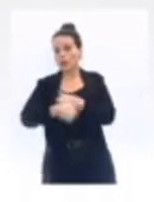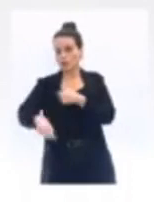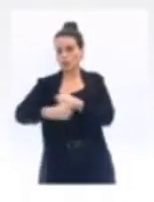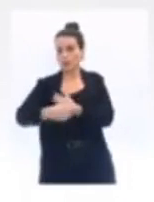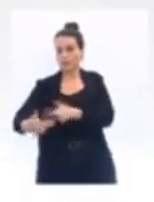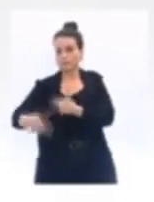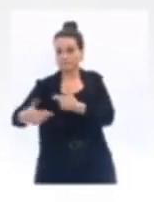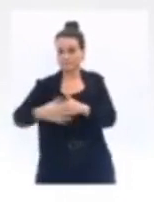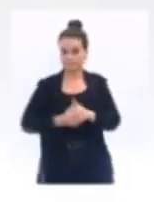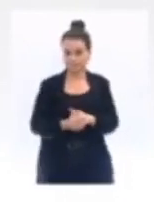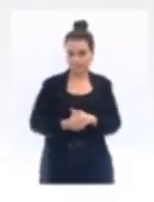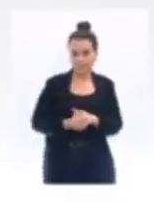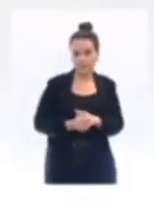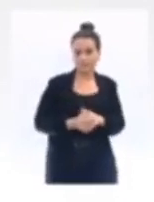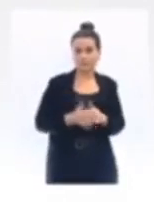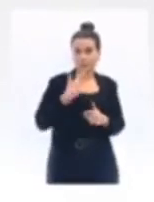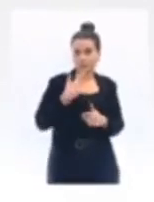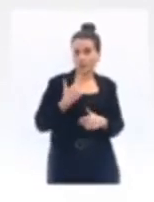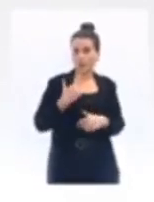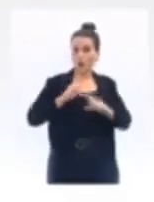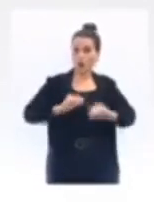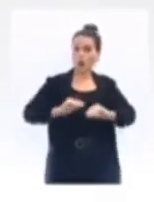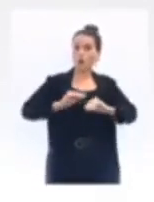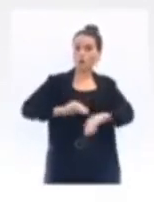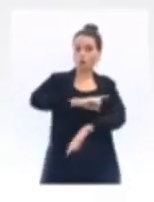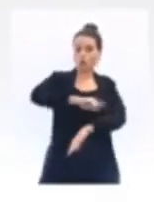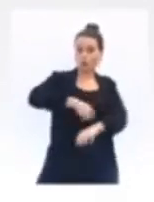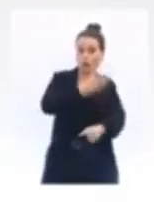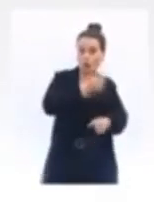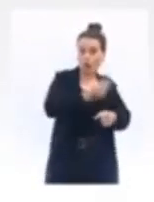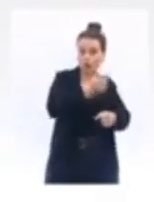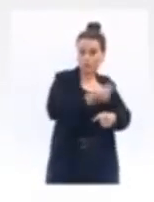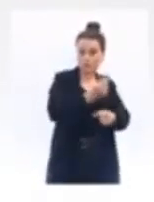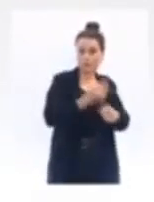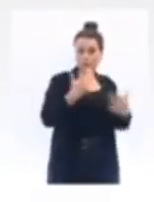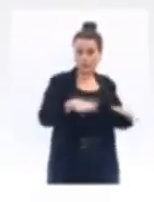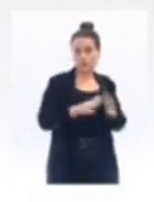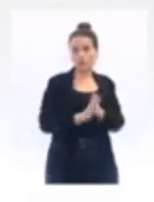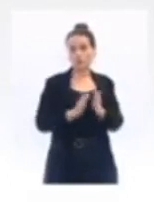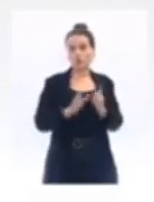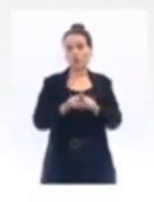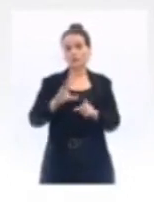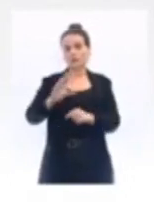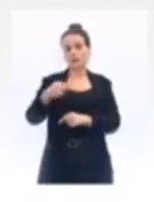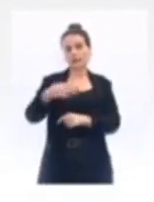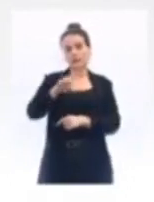d'établissement, nous regardons, et les syndicats de chefs d'établissement aussi, nous regardons s'il y a des assouplissements nécessaires.